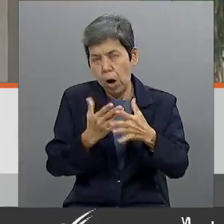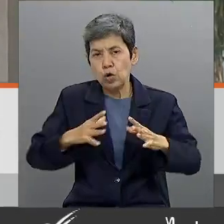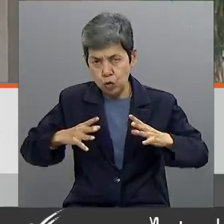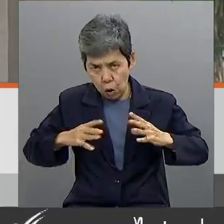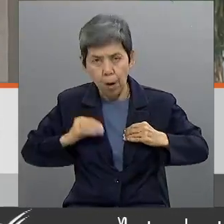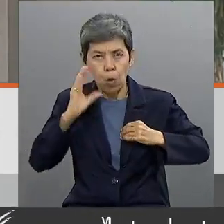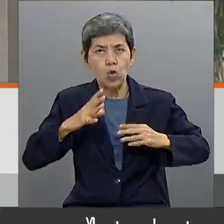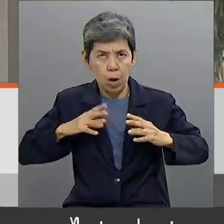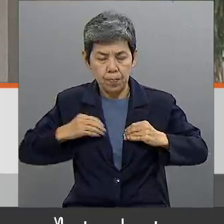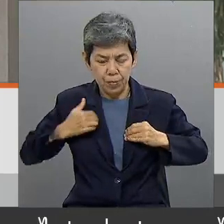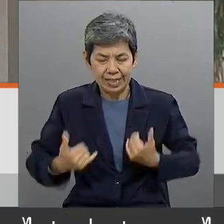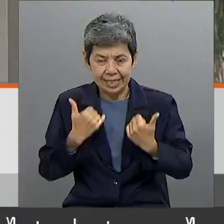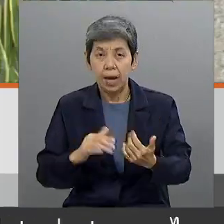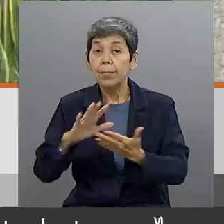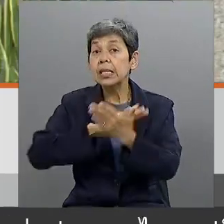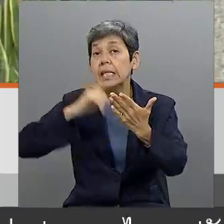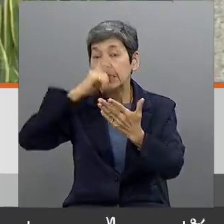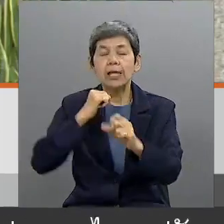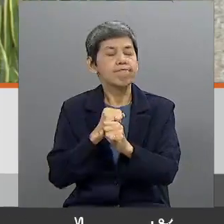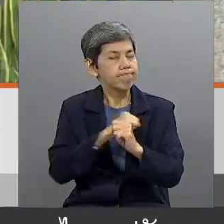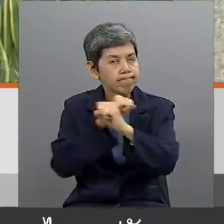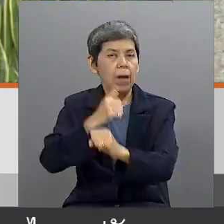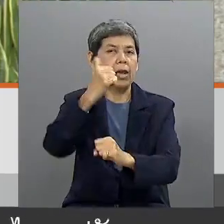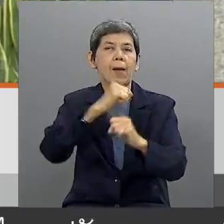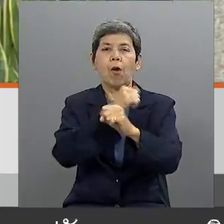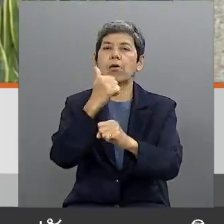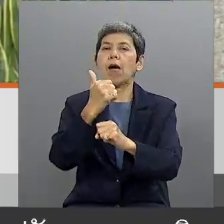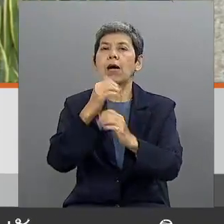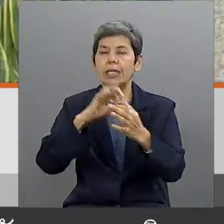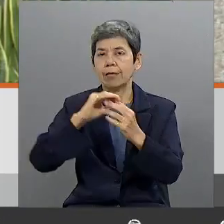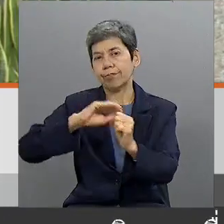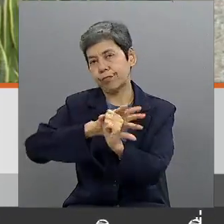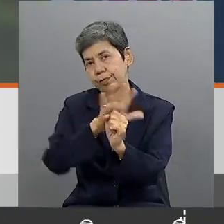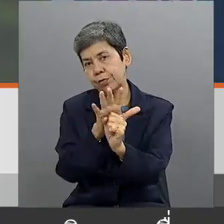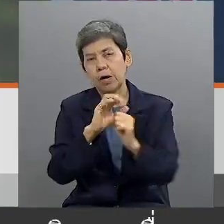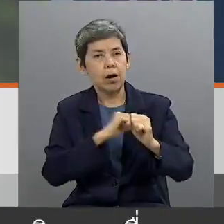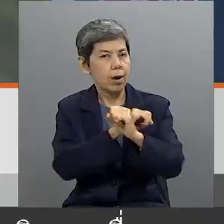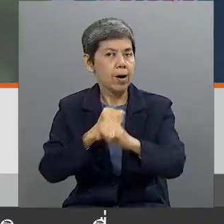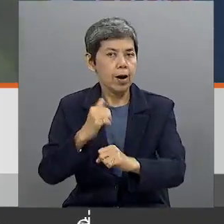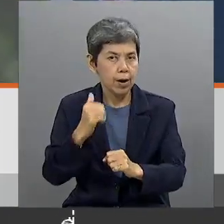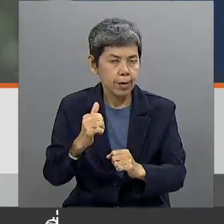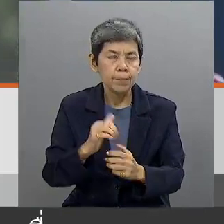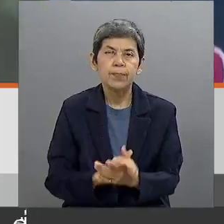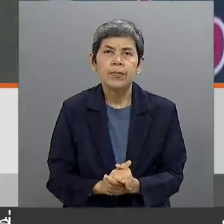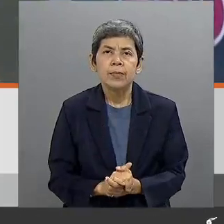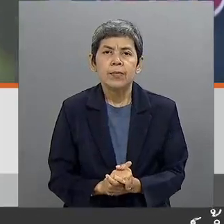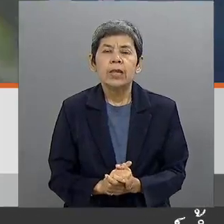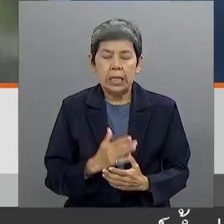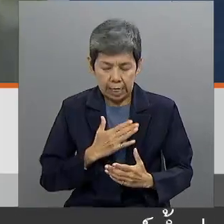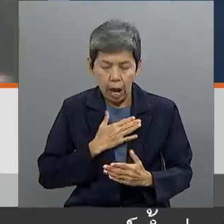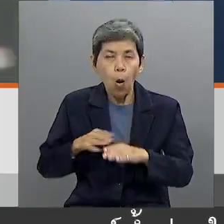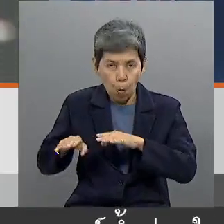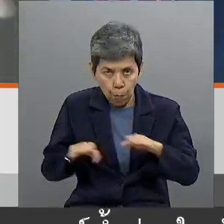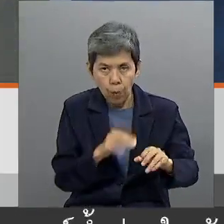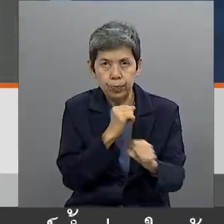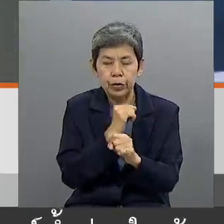จนทำให้ประเทศไทยตั้งมั่นได้เร็วในการป้องกันควบคุมการแพร่ระบาดของโรคข้อมือ 19ถ้ารับพร้อมที่จะดำเนินนโยบายเพื่อ